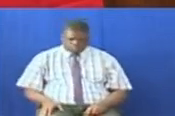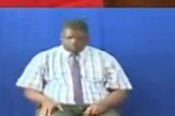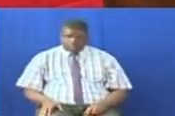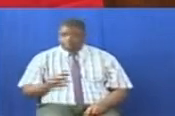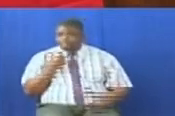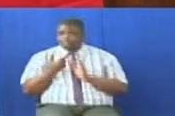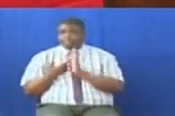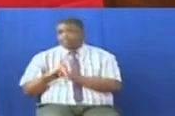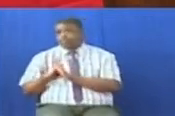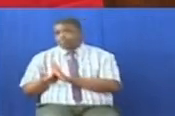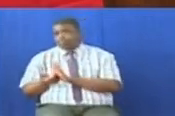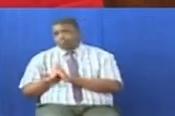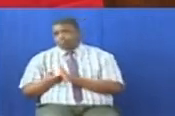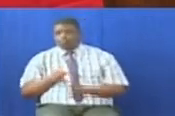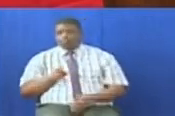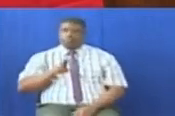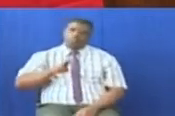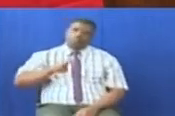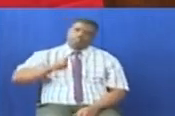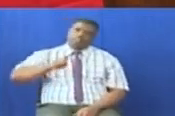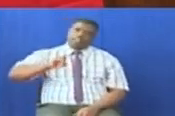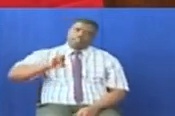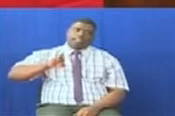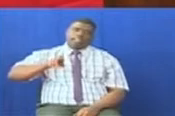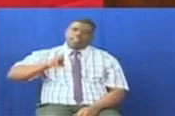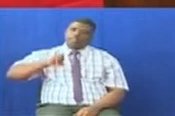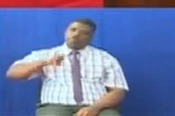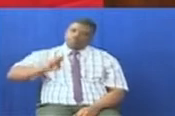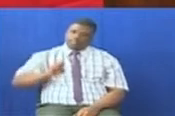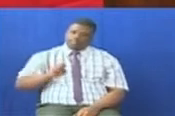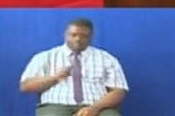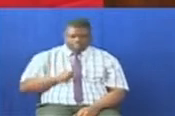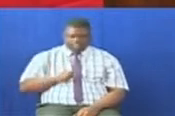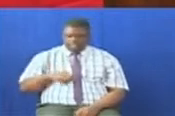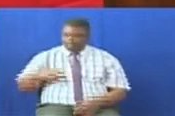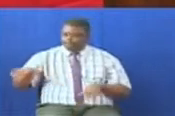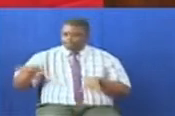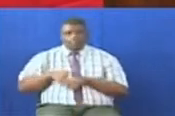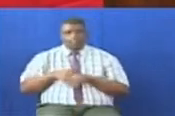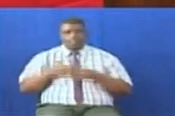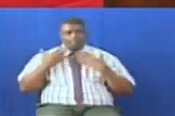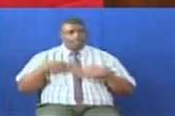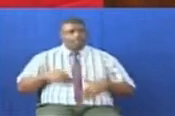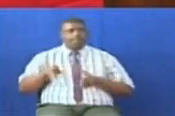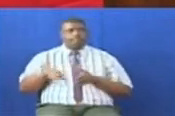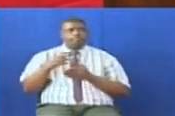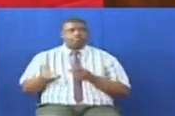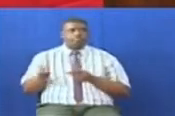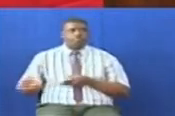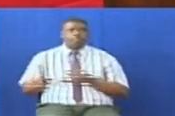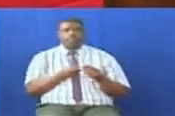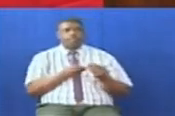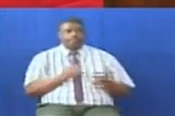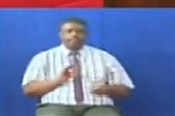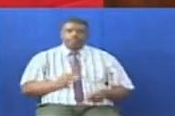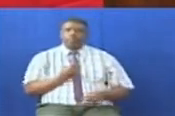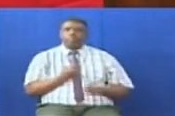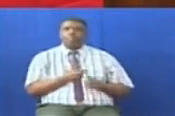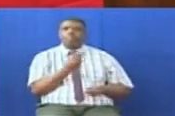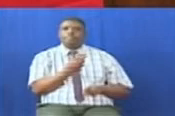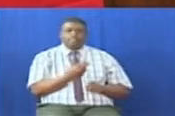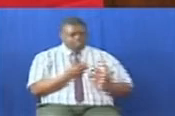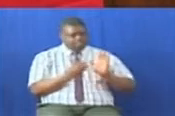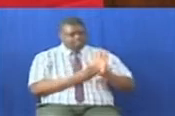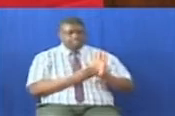study kwa mfano ya Ukelewe, ambayo NHIF imeshindwa kupeleka milioni 298, ni pesa nyingi